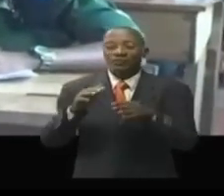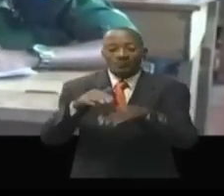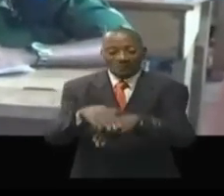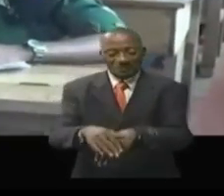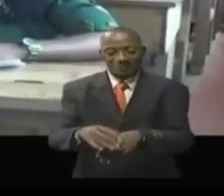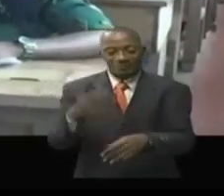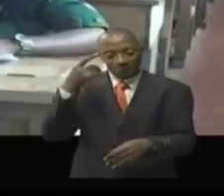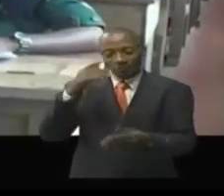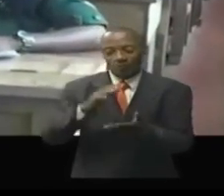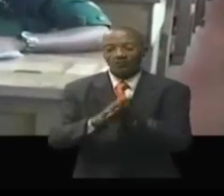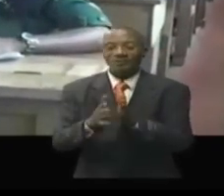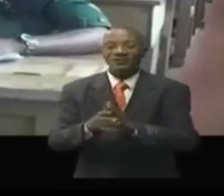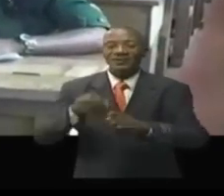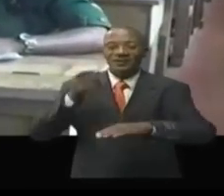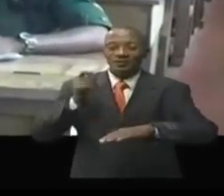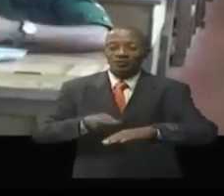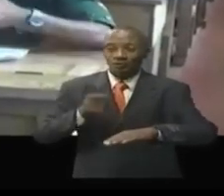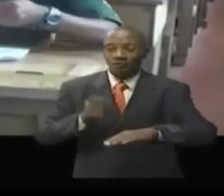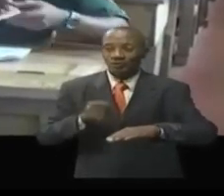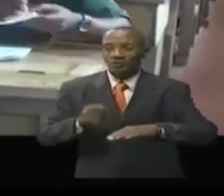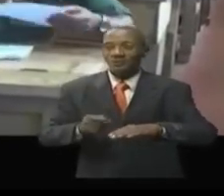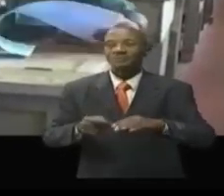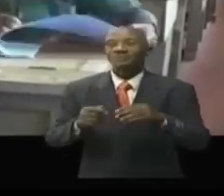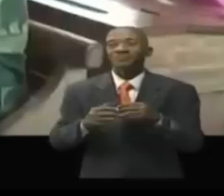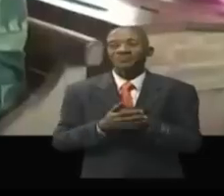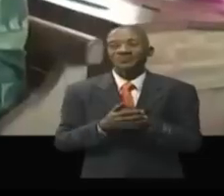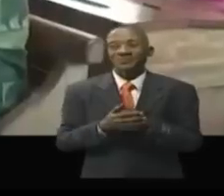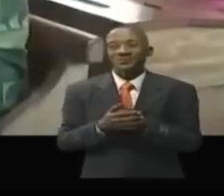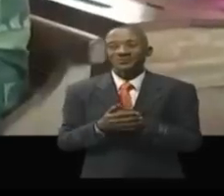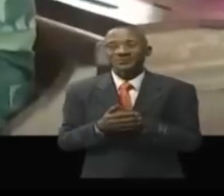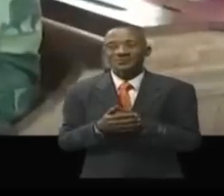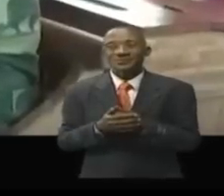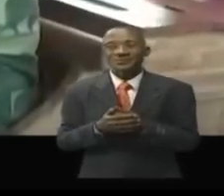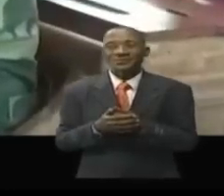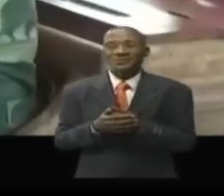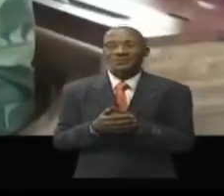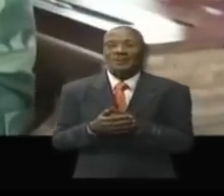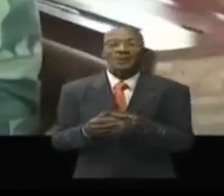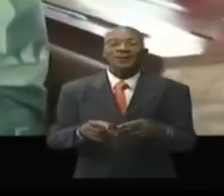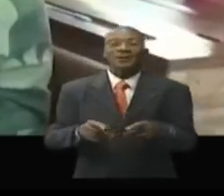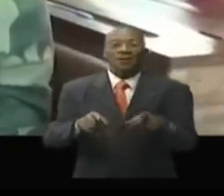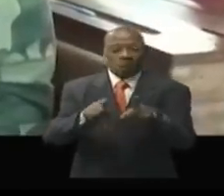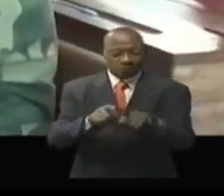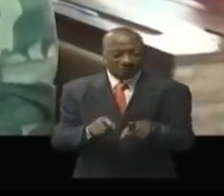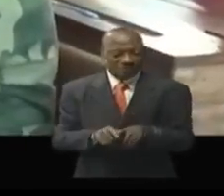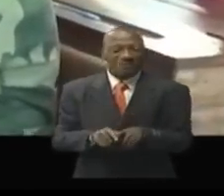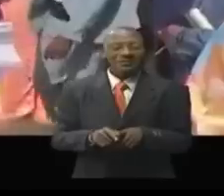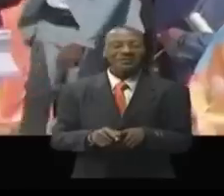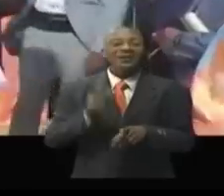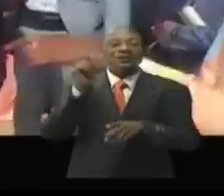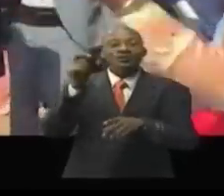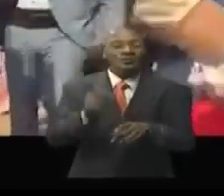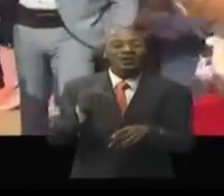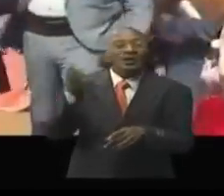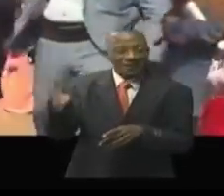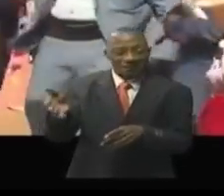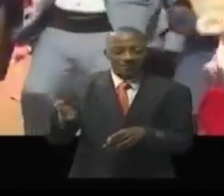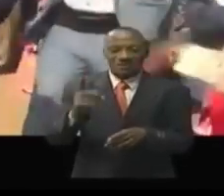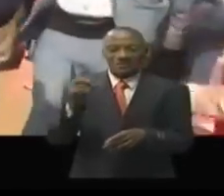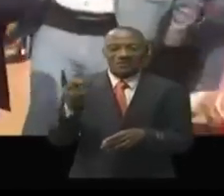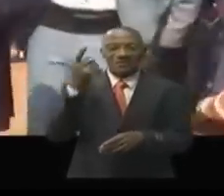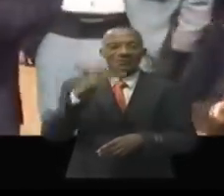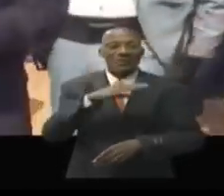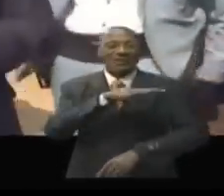confirmés, trois ont passé cette épreuve à Baraka dans les territoires de Fizi. Supervisé par le procureur général près la cour